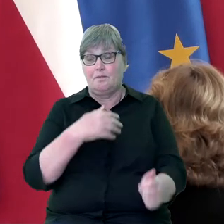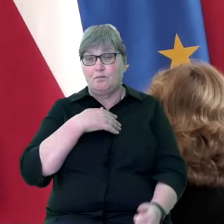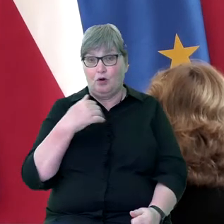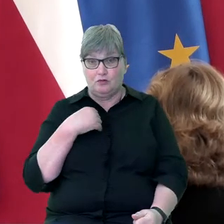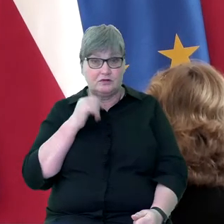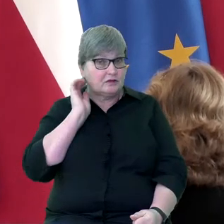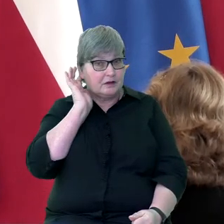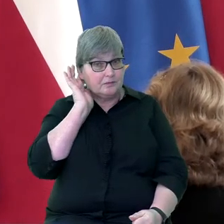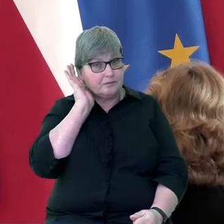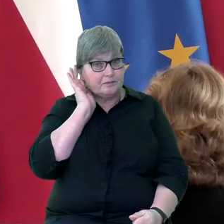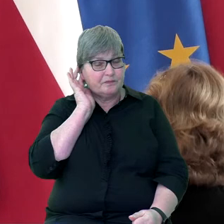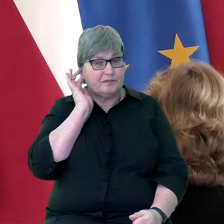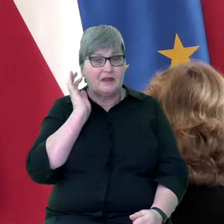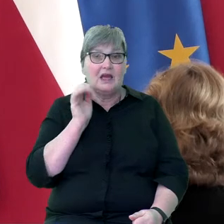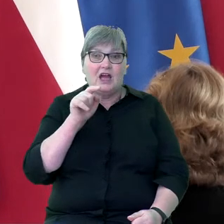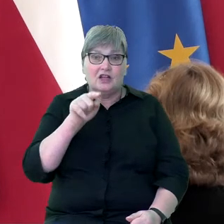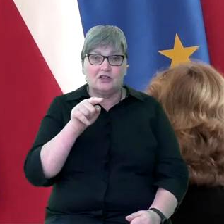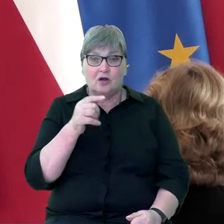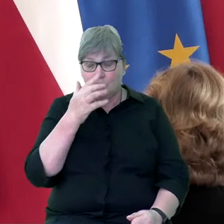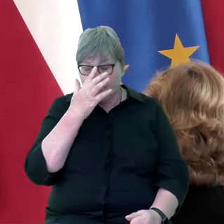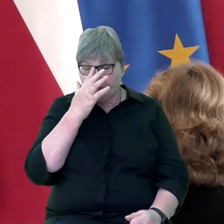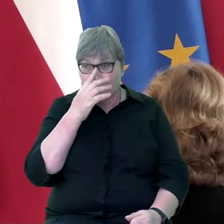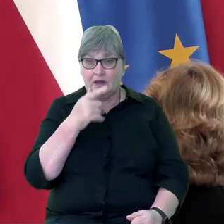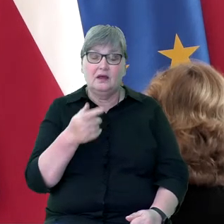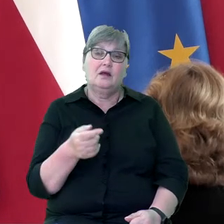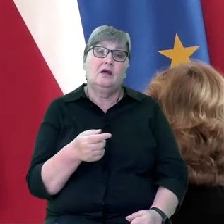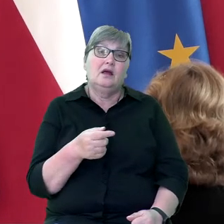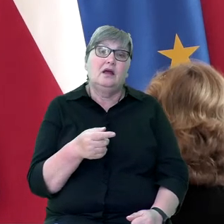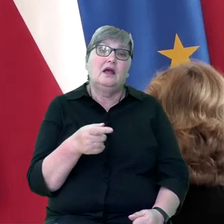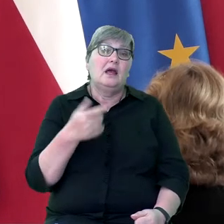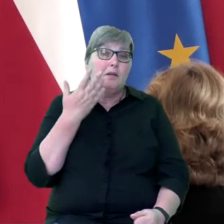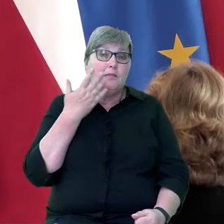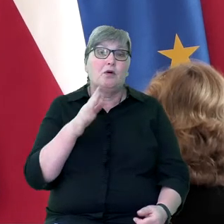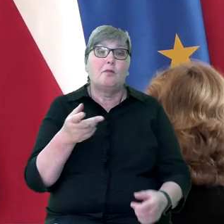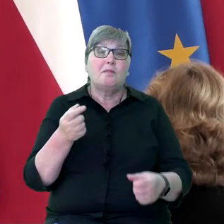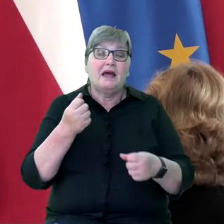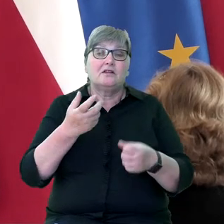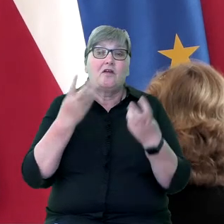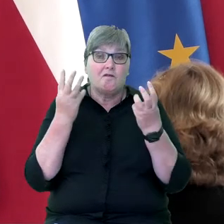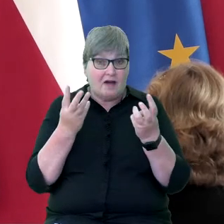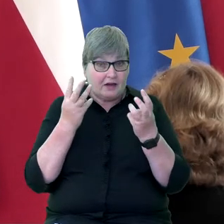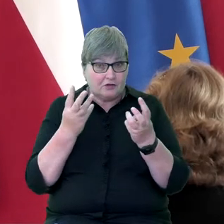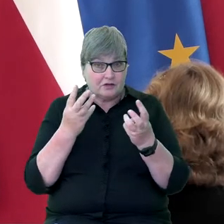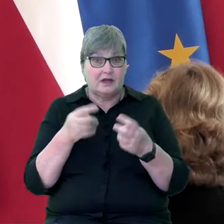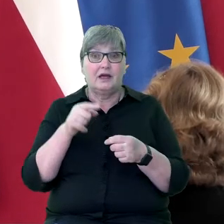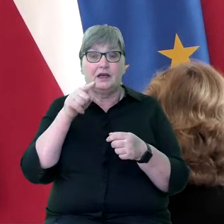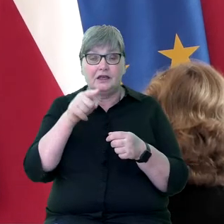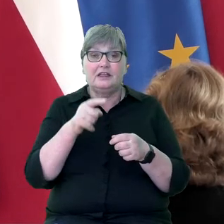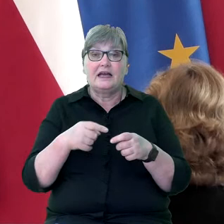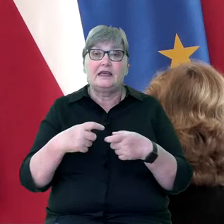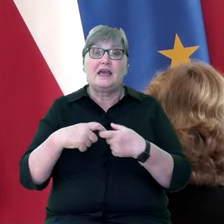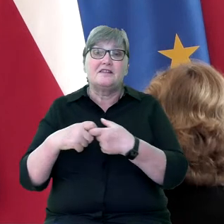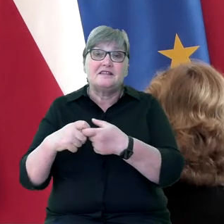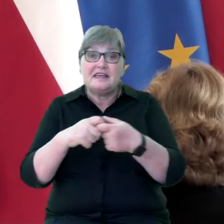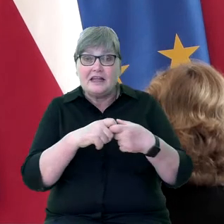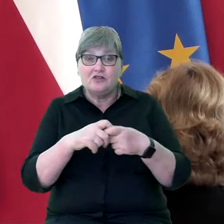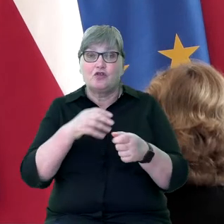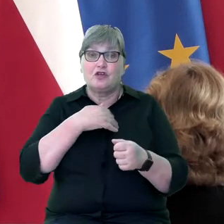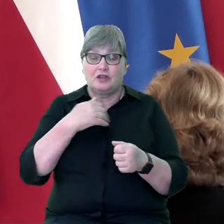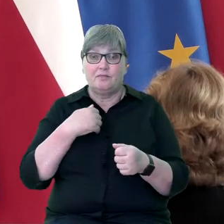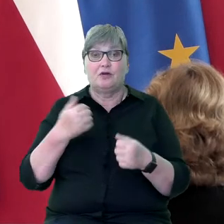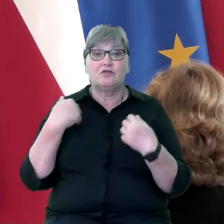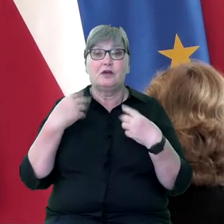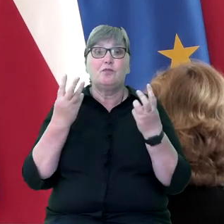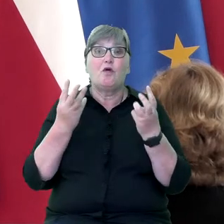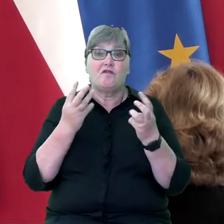podkreślali znaczenie służby cywilnej dla realizacji tych celów. W folderze, który państwo